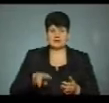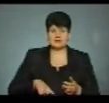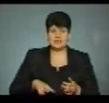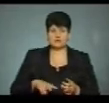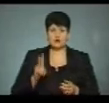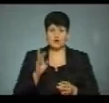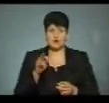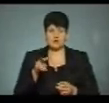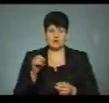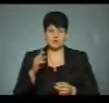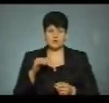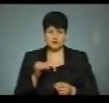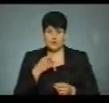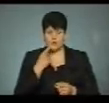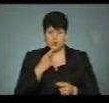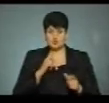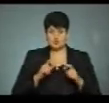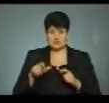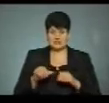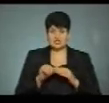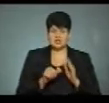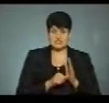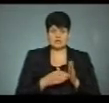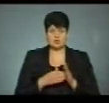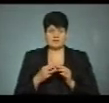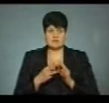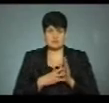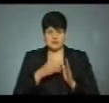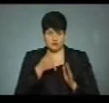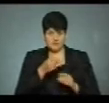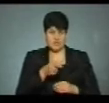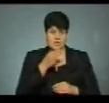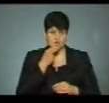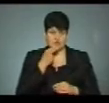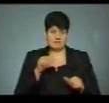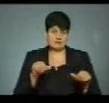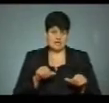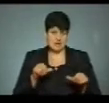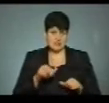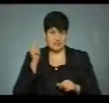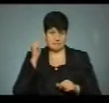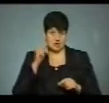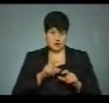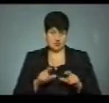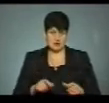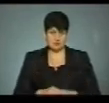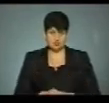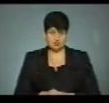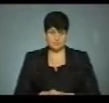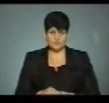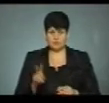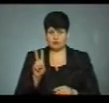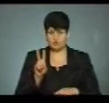Вадим Ластовицький. Каже, студентам від 16 до 18 років вони харчувалися у їдальні навчального закладу. В 2-й